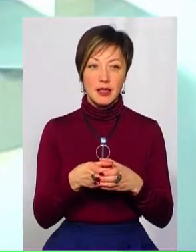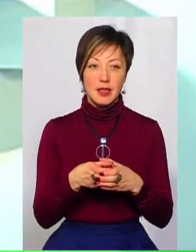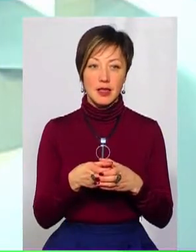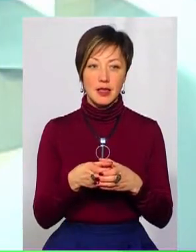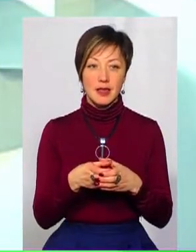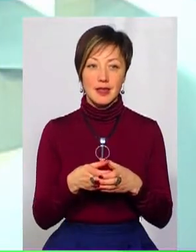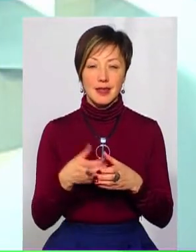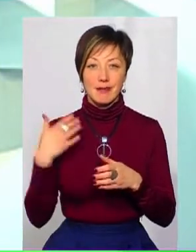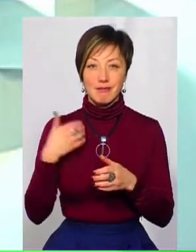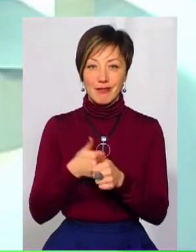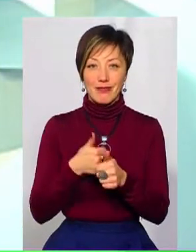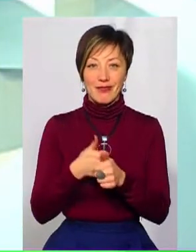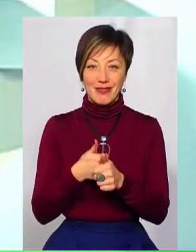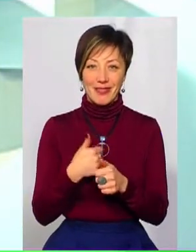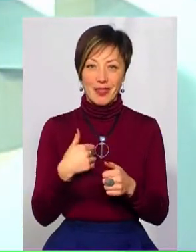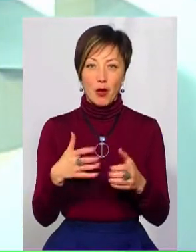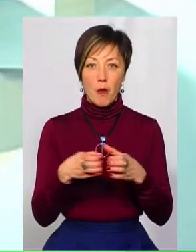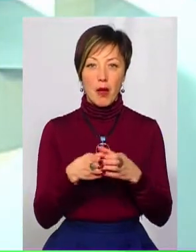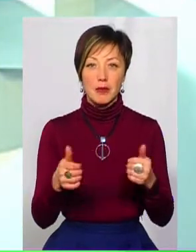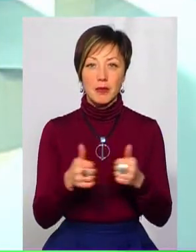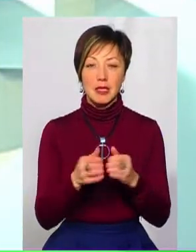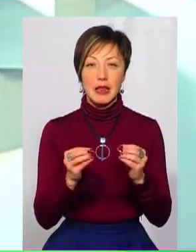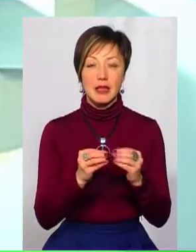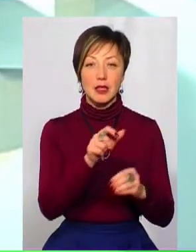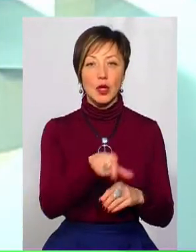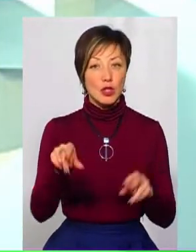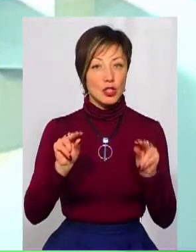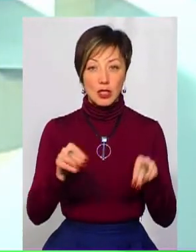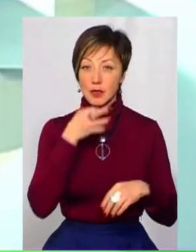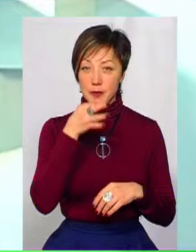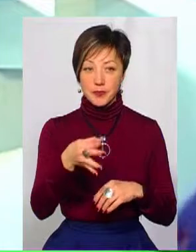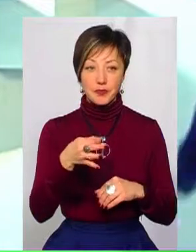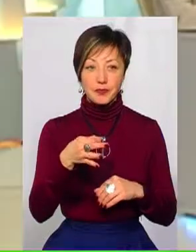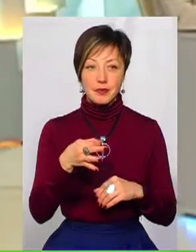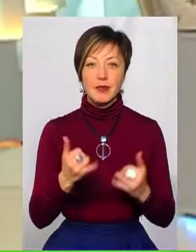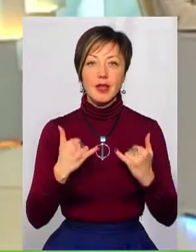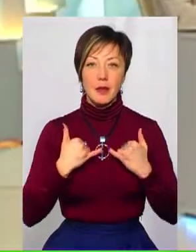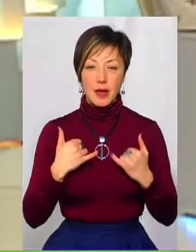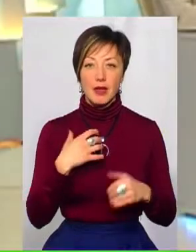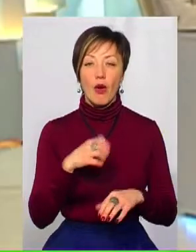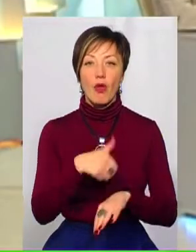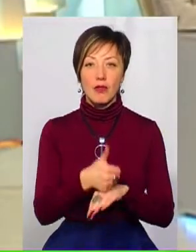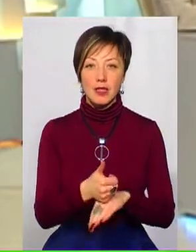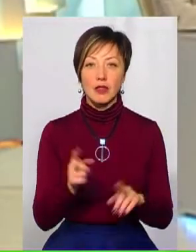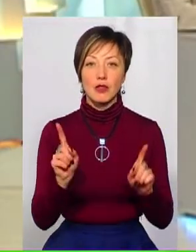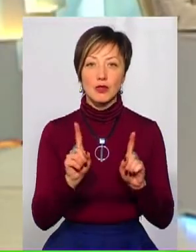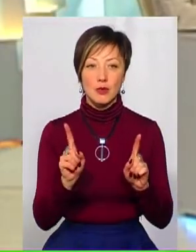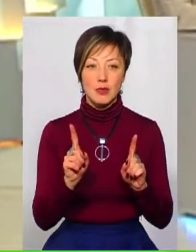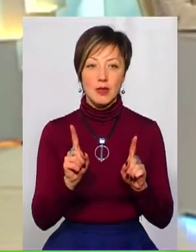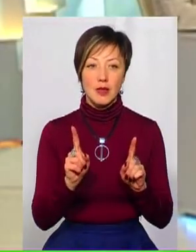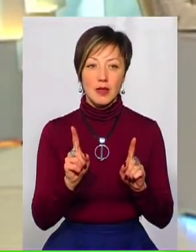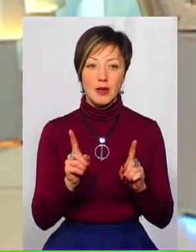зі мною стоїть за кулісами. Це команда близько 10 людей. І, чесно кажучи, ви знаєте, для мене зараз найголовніше – це кайфувати від цього